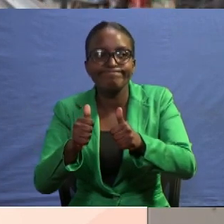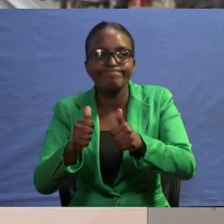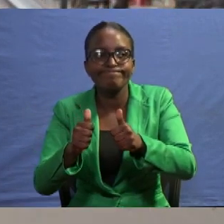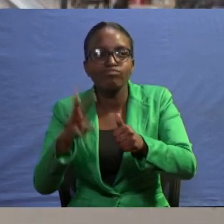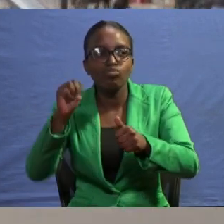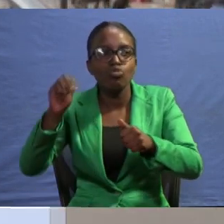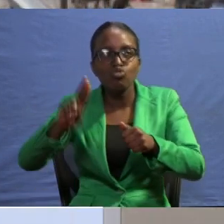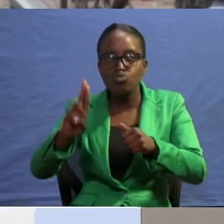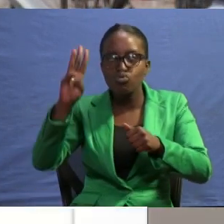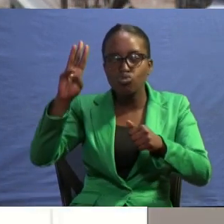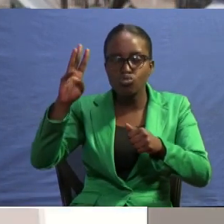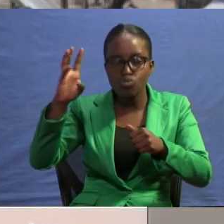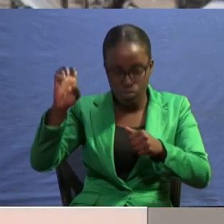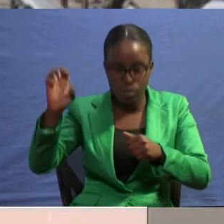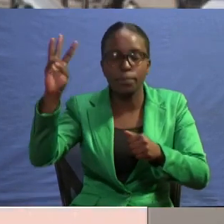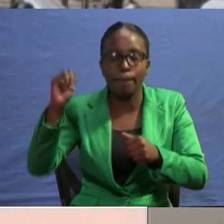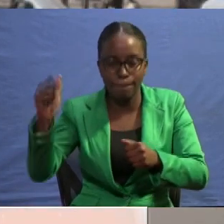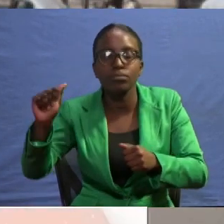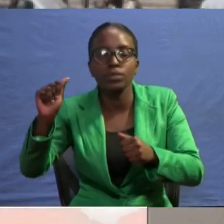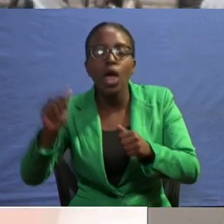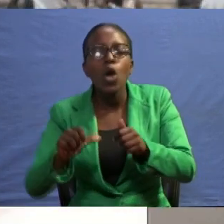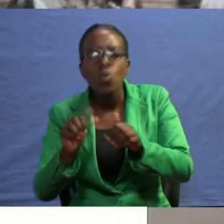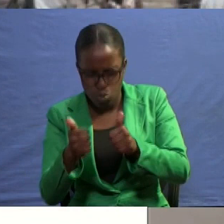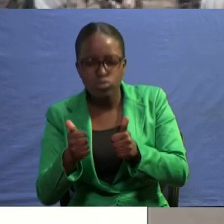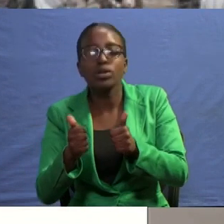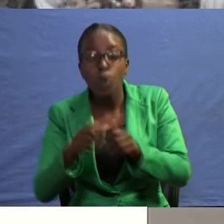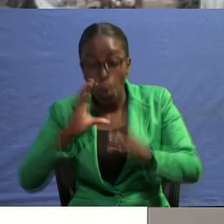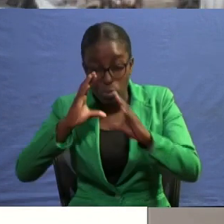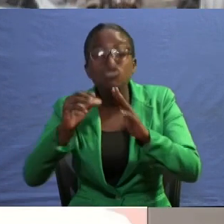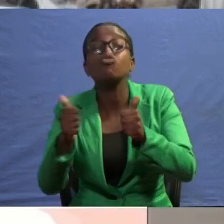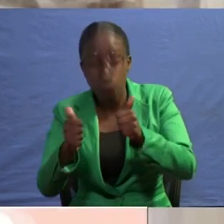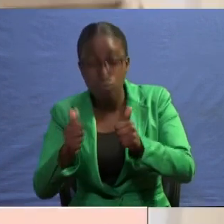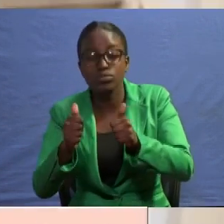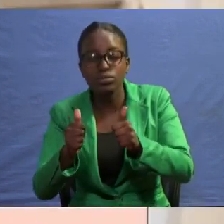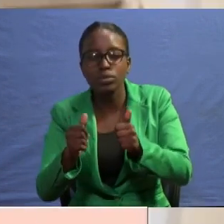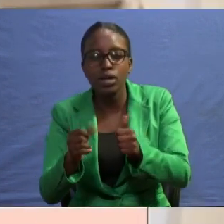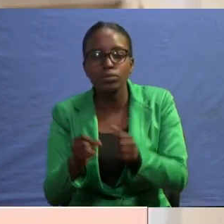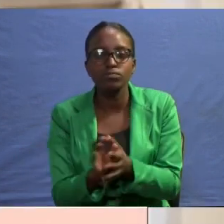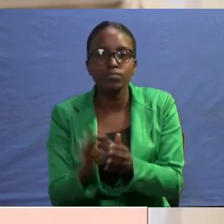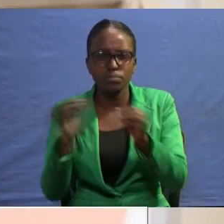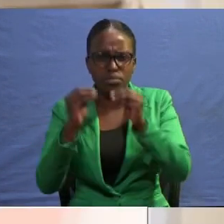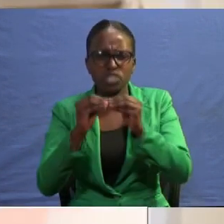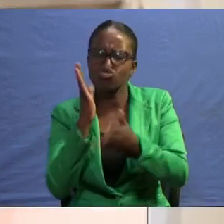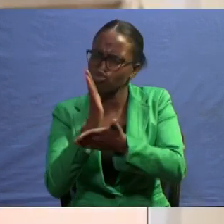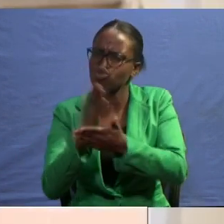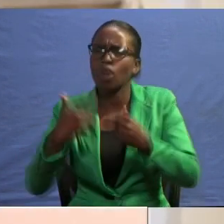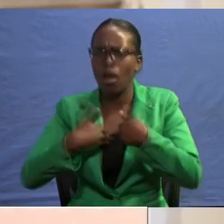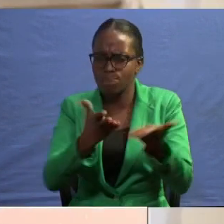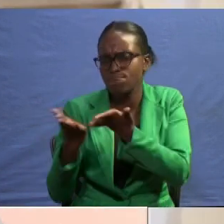alisisitiza kuwa seneta anatetea maslahi ya wapangaji badala ya wanachama wa kweli. Ilikuwa